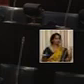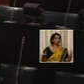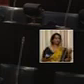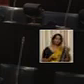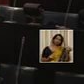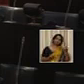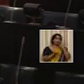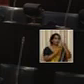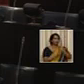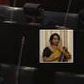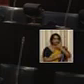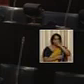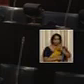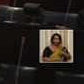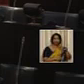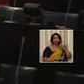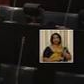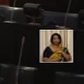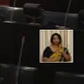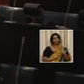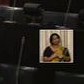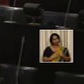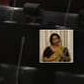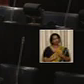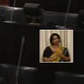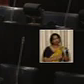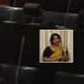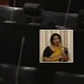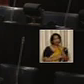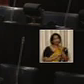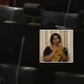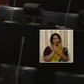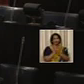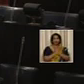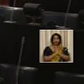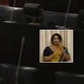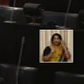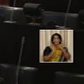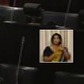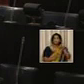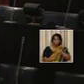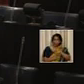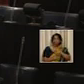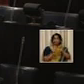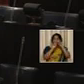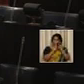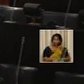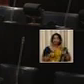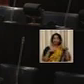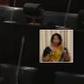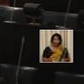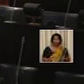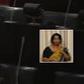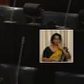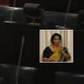කවුරු හරි කියන බොරුවකට අහු වෙනවා මේකනේ අපේ රටේ නයි ධාතු වලටත් අහු වෙච්ච රටක් නේ මේක එතකොට ඒ වගේ තවමත් එහෙම